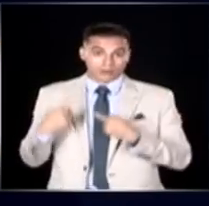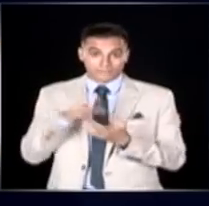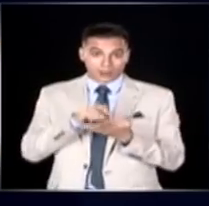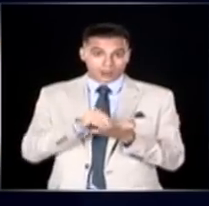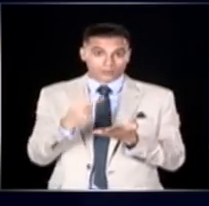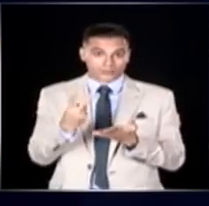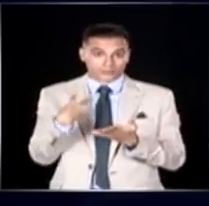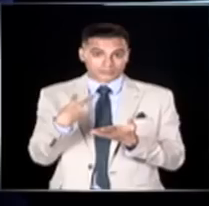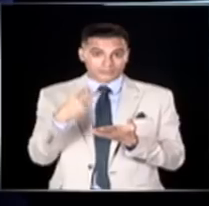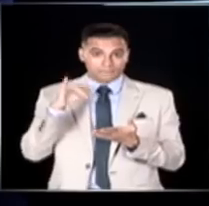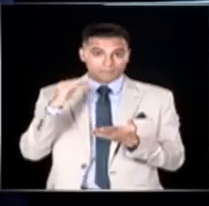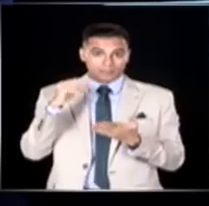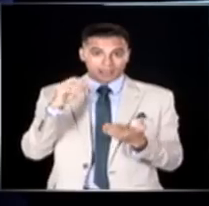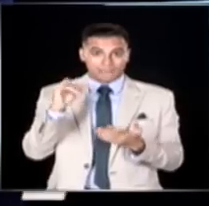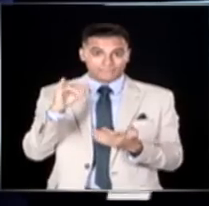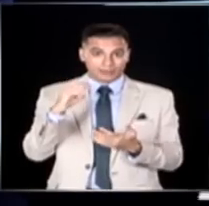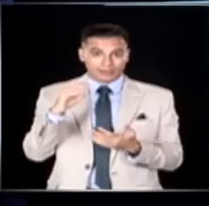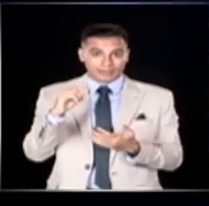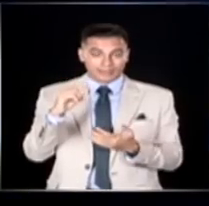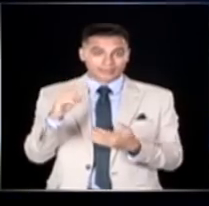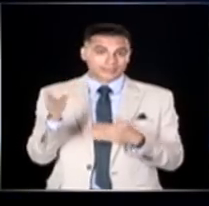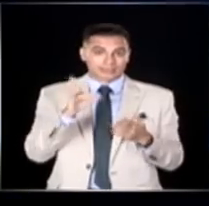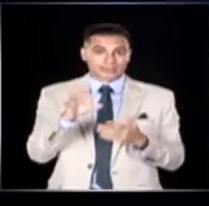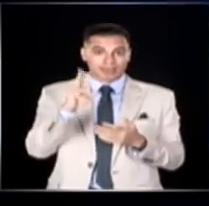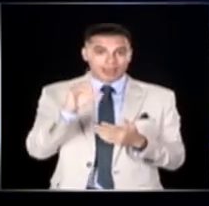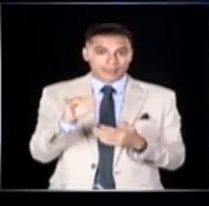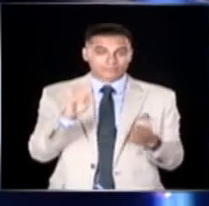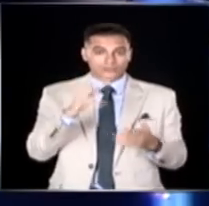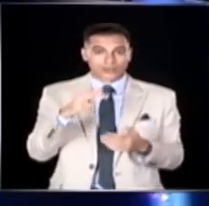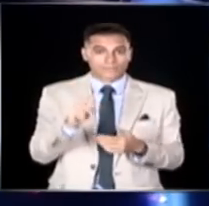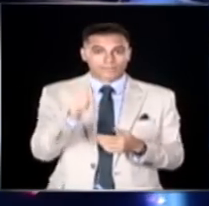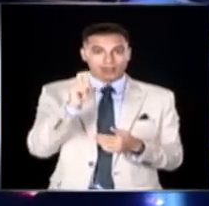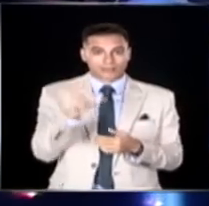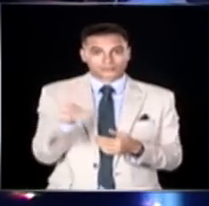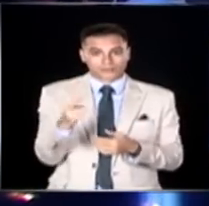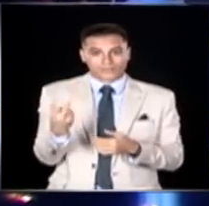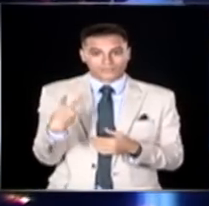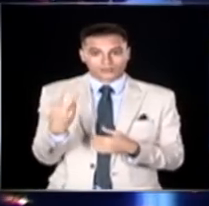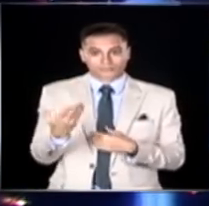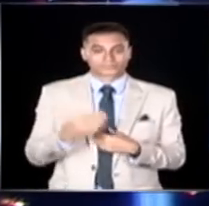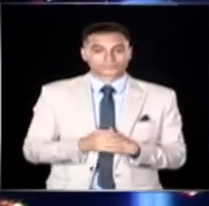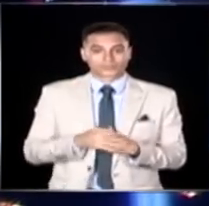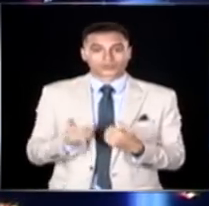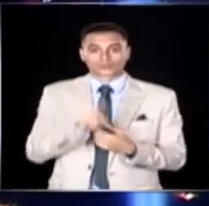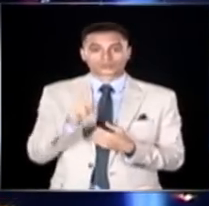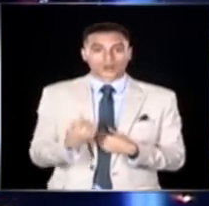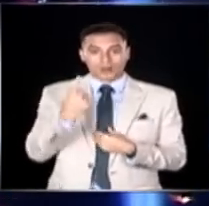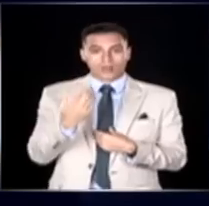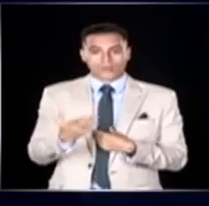اول 2 محمد امجد وريهام شعبان، اتفضلوا. ريهام شعبان ومحمد امجد، والسؤال